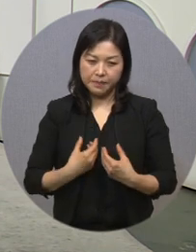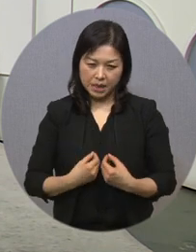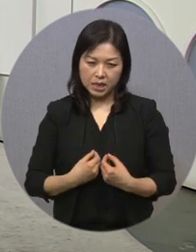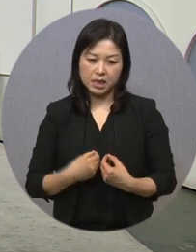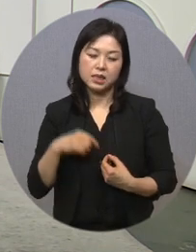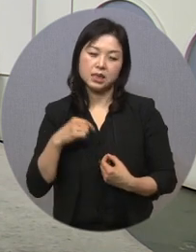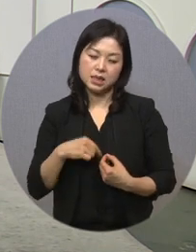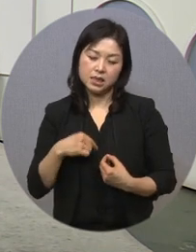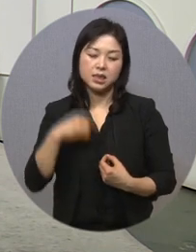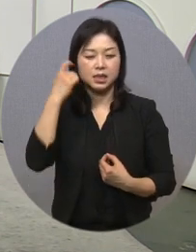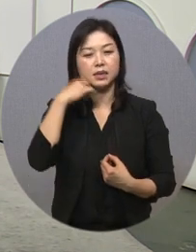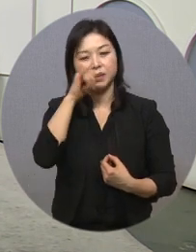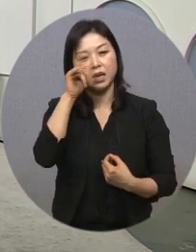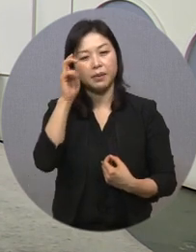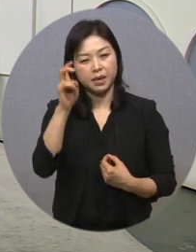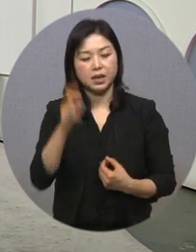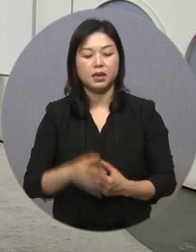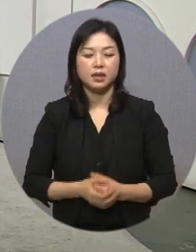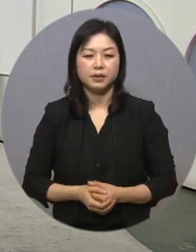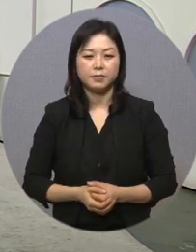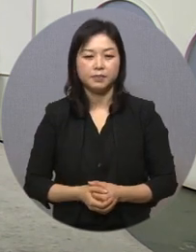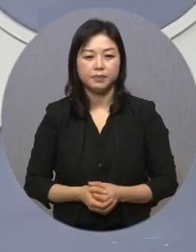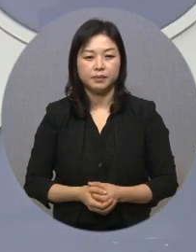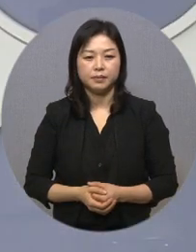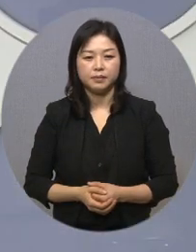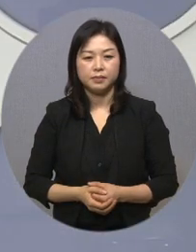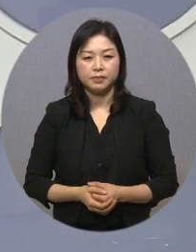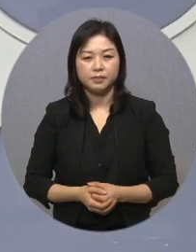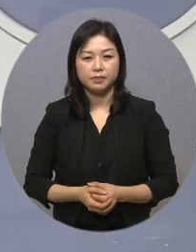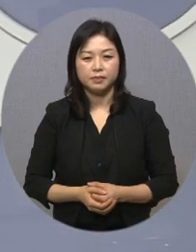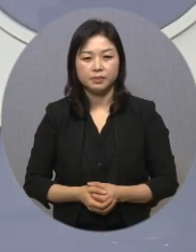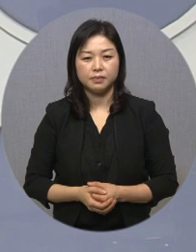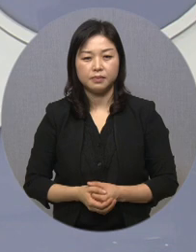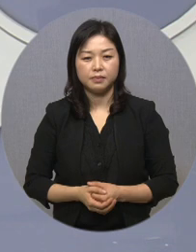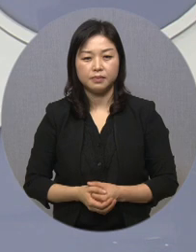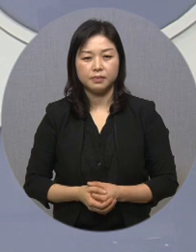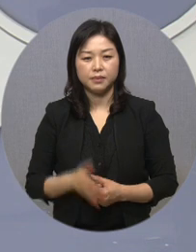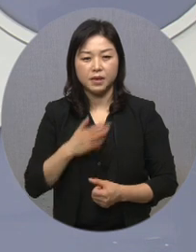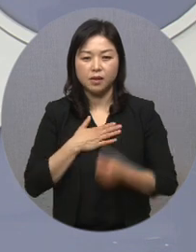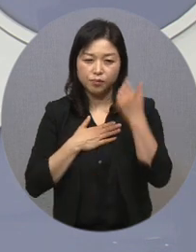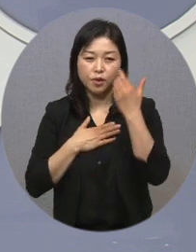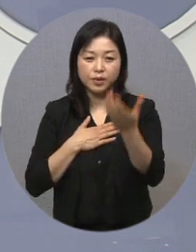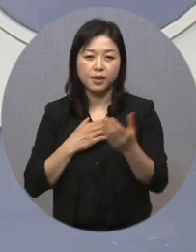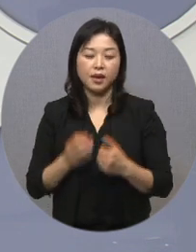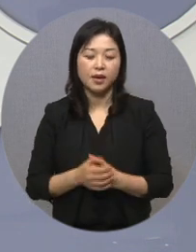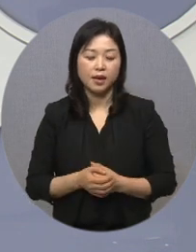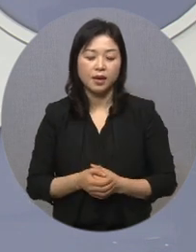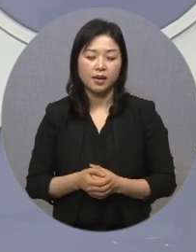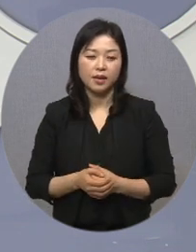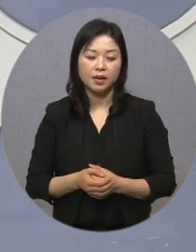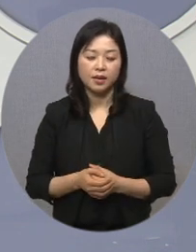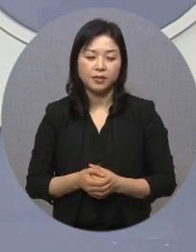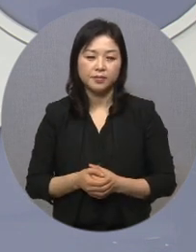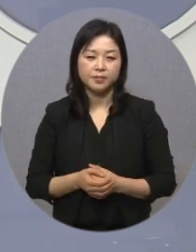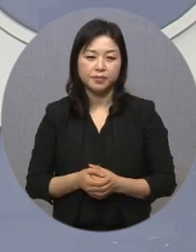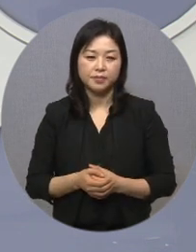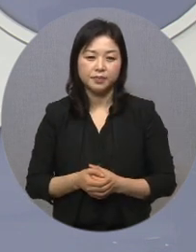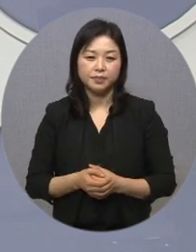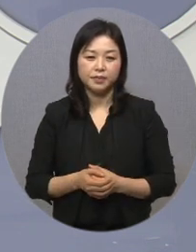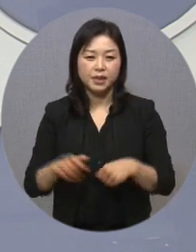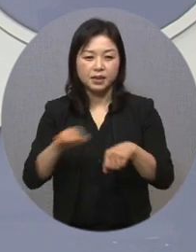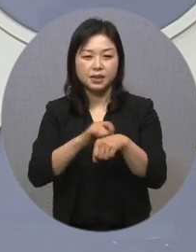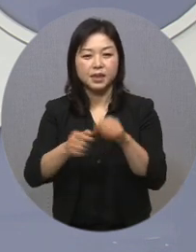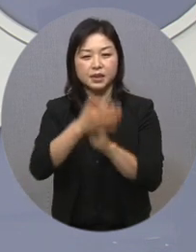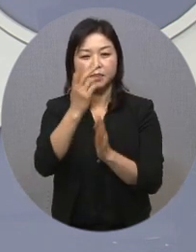무너지는 생각도 없지 않아 있을 것 같아요. 그래서 뭐 그런 관점에서 여쭤봤는데, 이제 물론 이